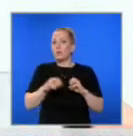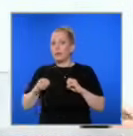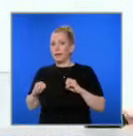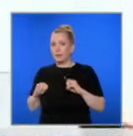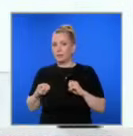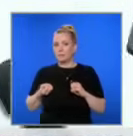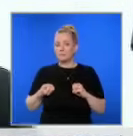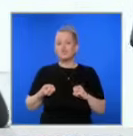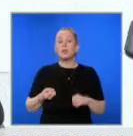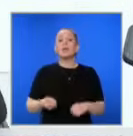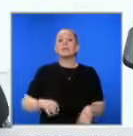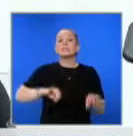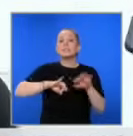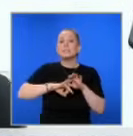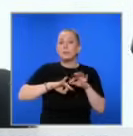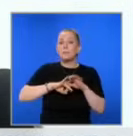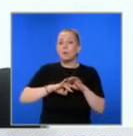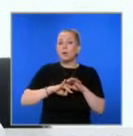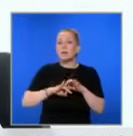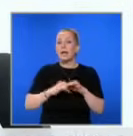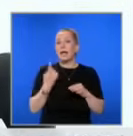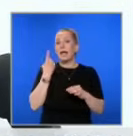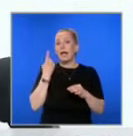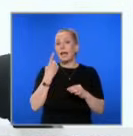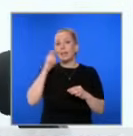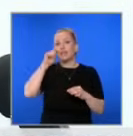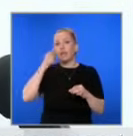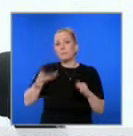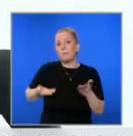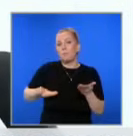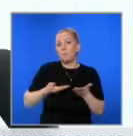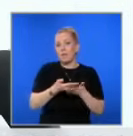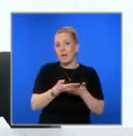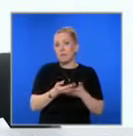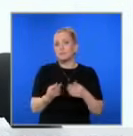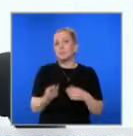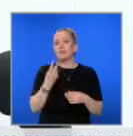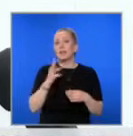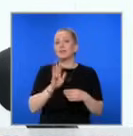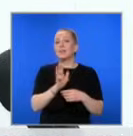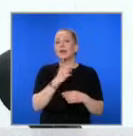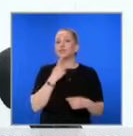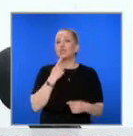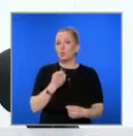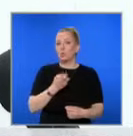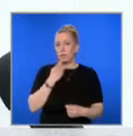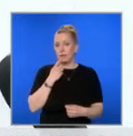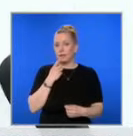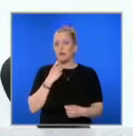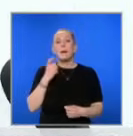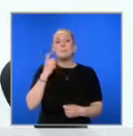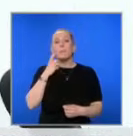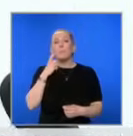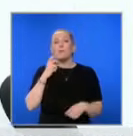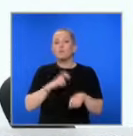година съпругата му е подала едно единствено заявление в районното управление Бобов дол, по което